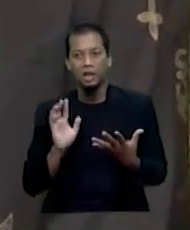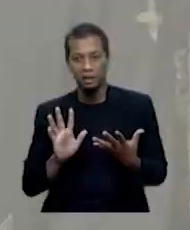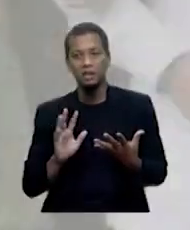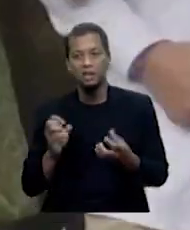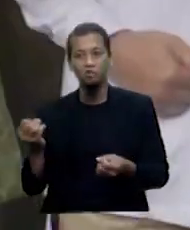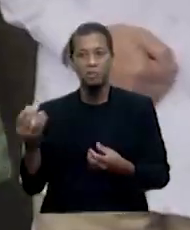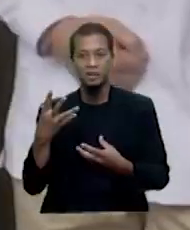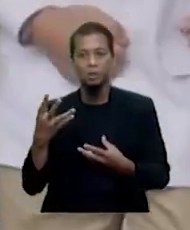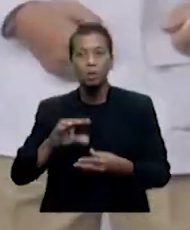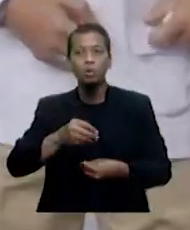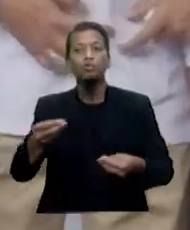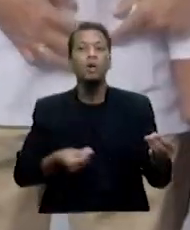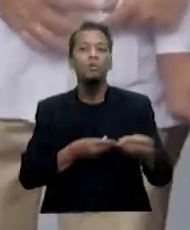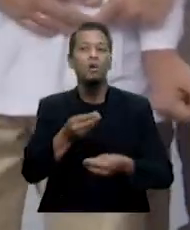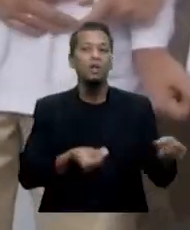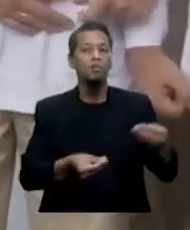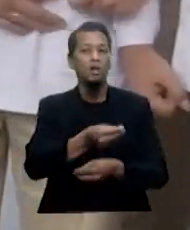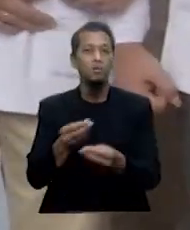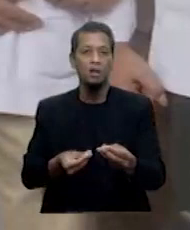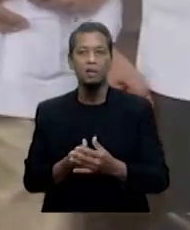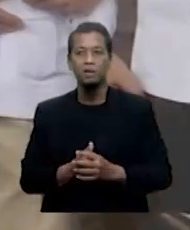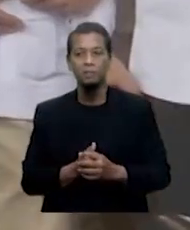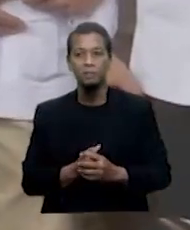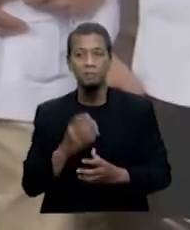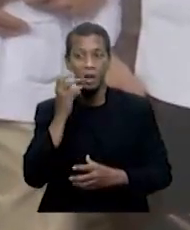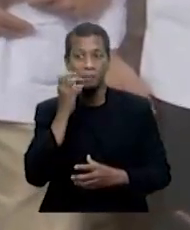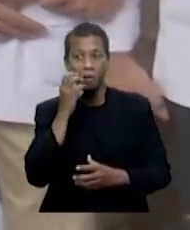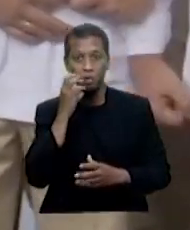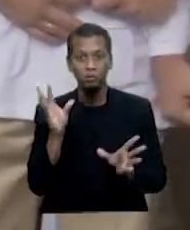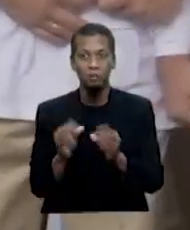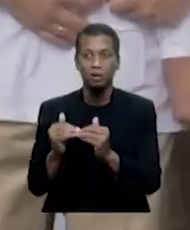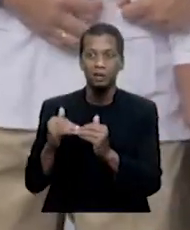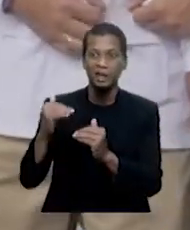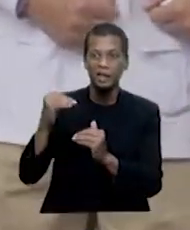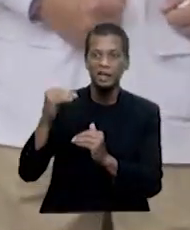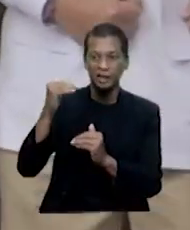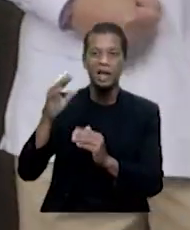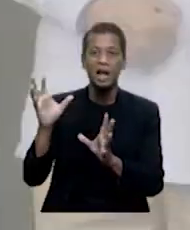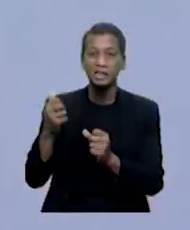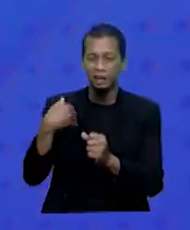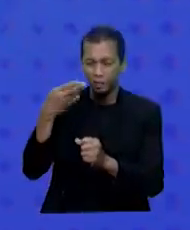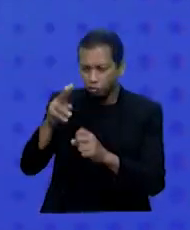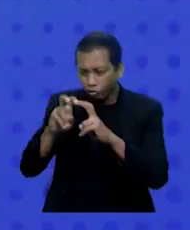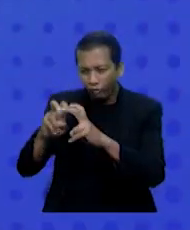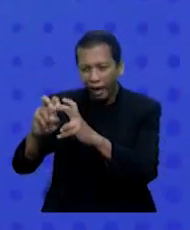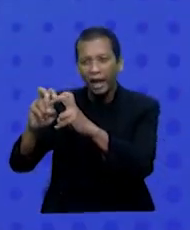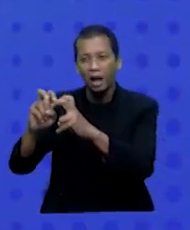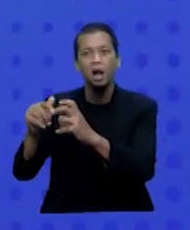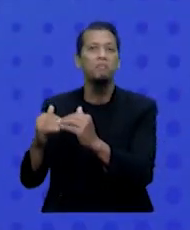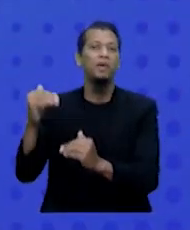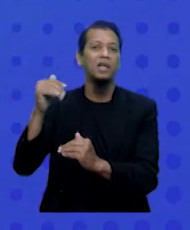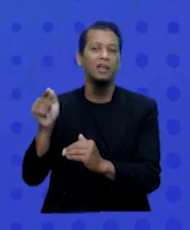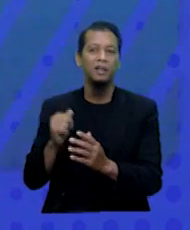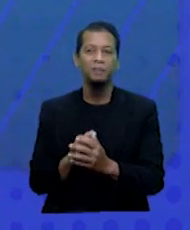itu. Naiknya elektabilitas Prabowo Subianto terus dibuktikan dari hasil survei sejumlah lembaga survei. Lembaga survei